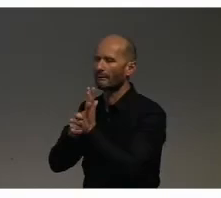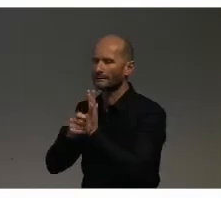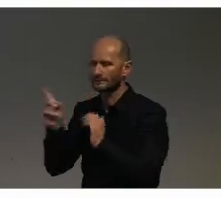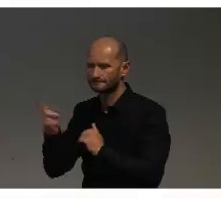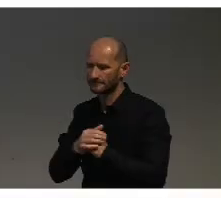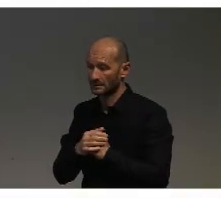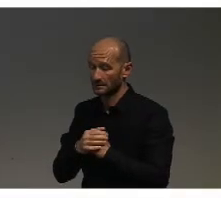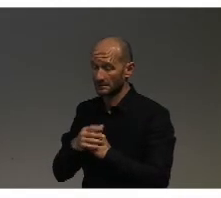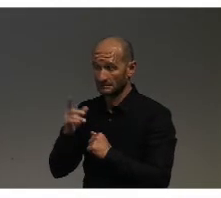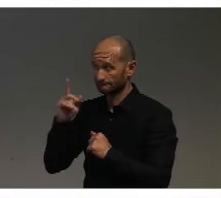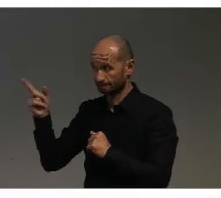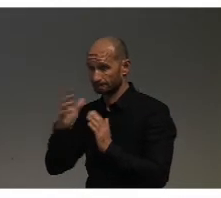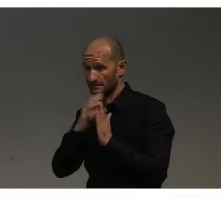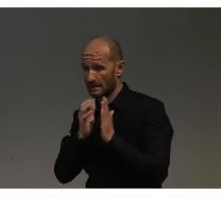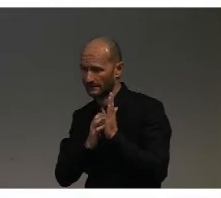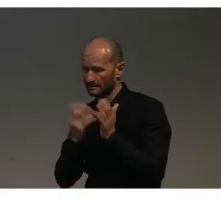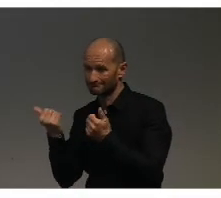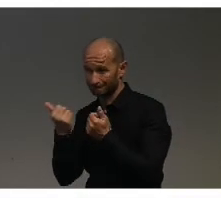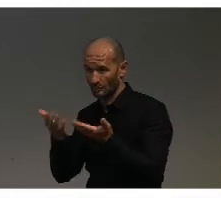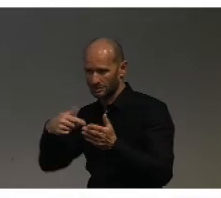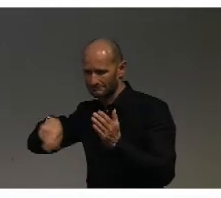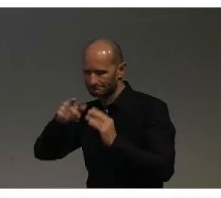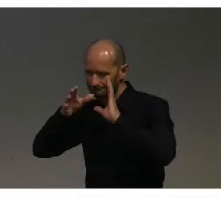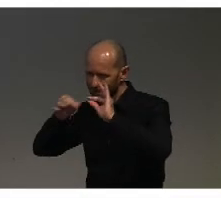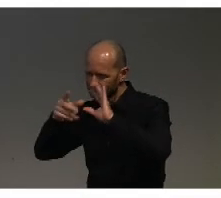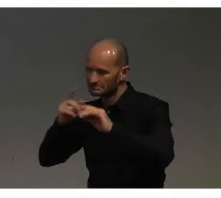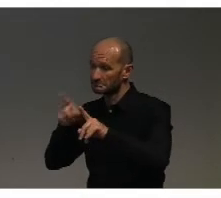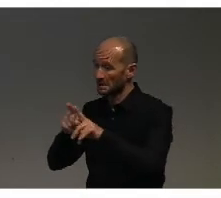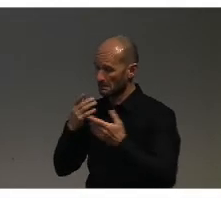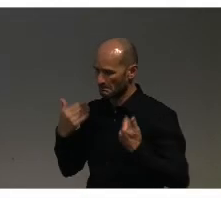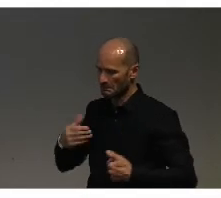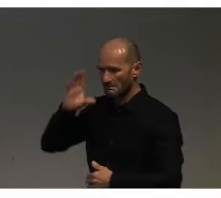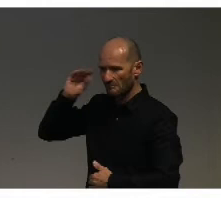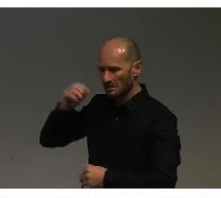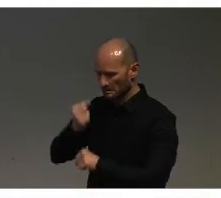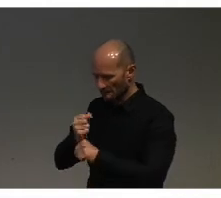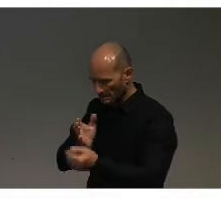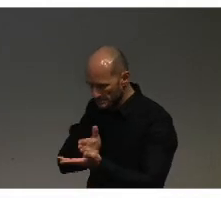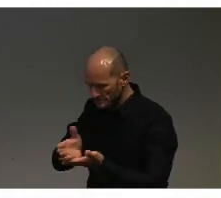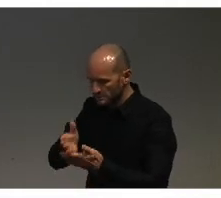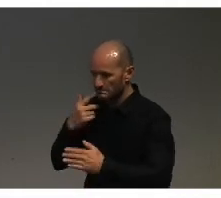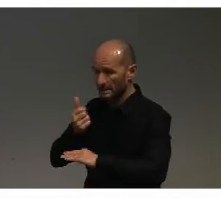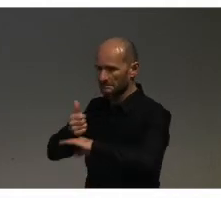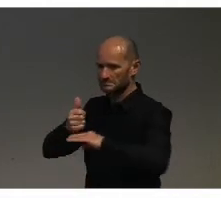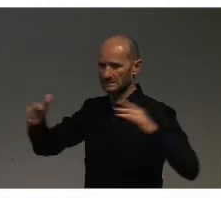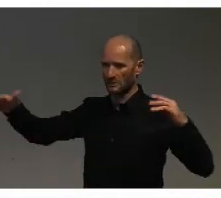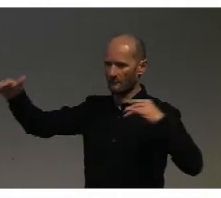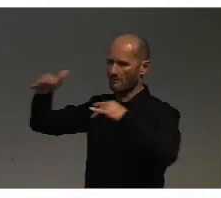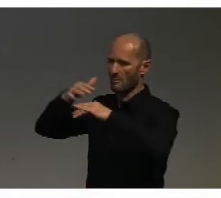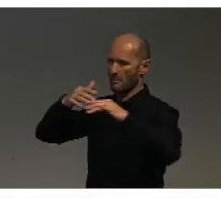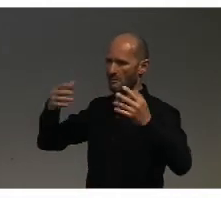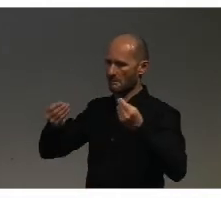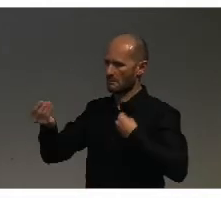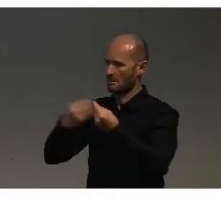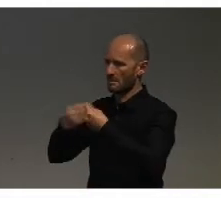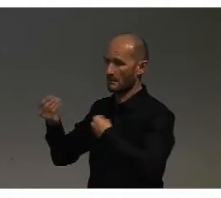il propose cette approche de l'exposome professionnel pour qualifier l'ensemble des expositions